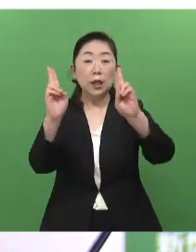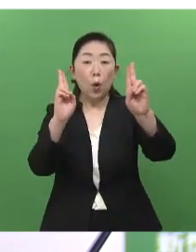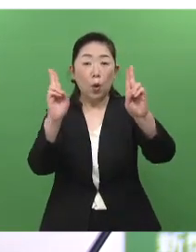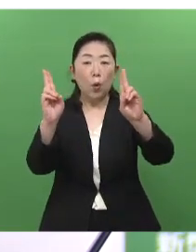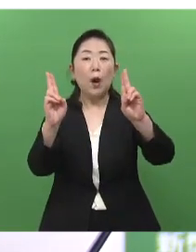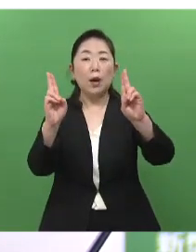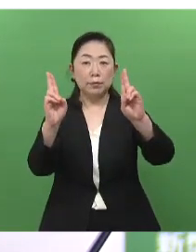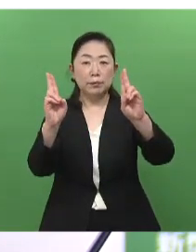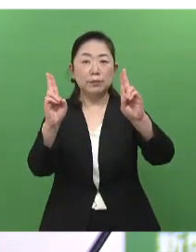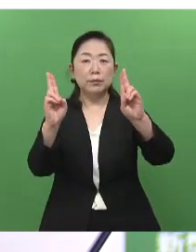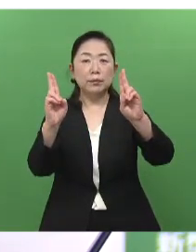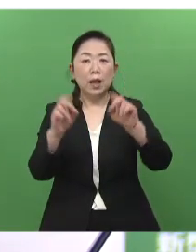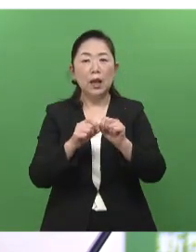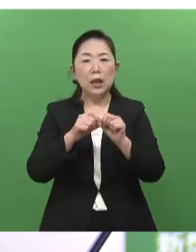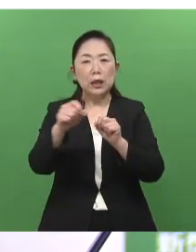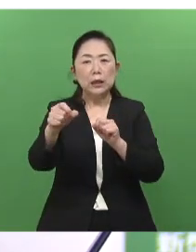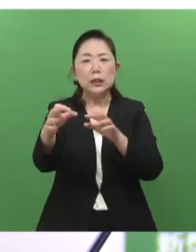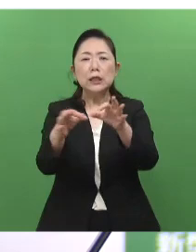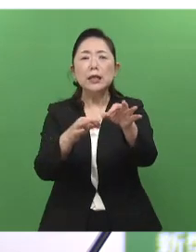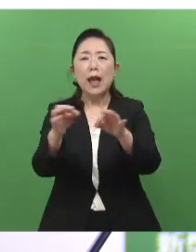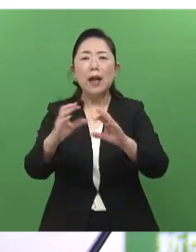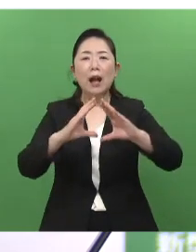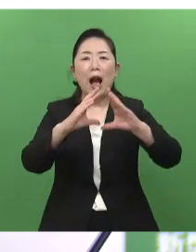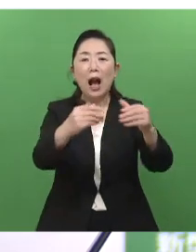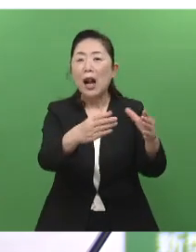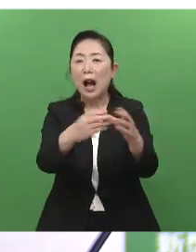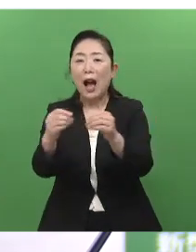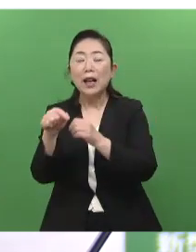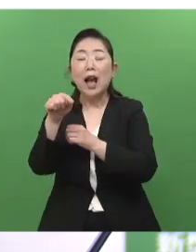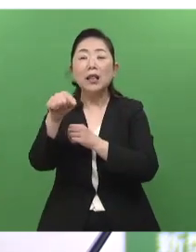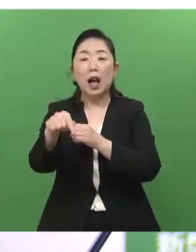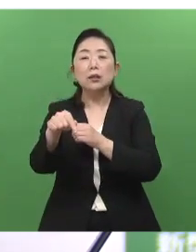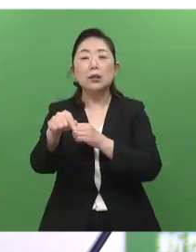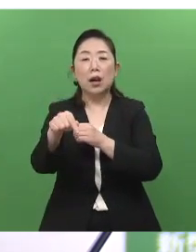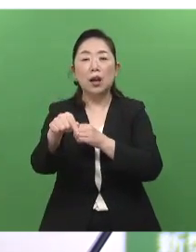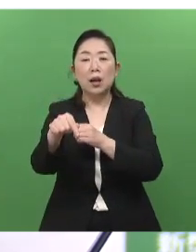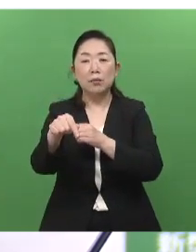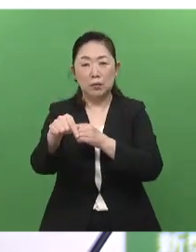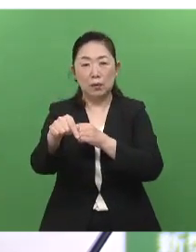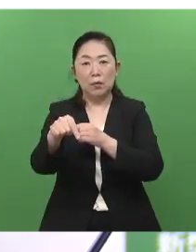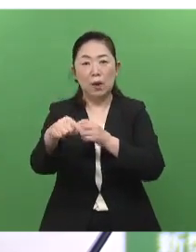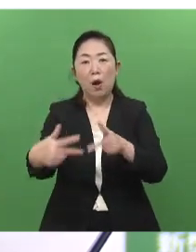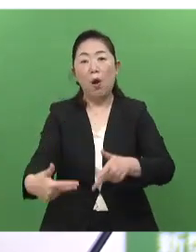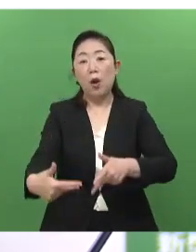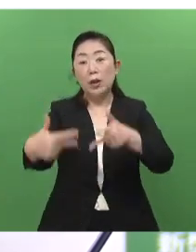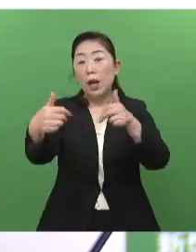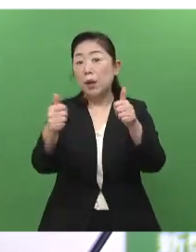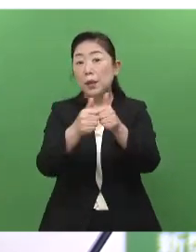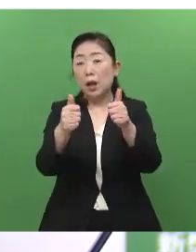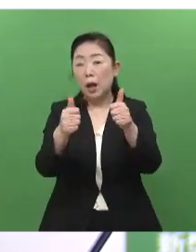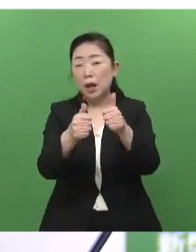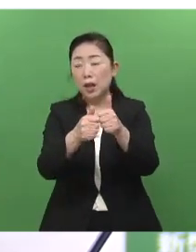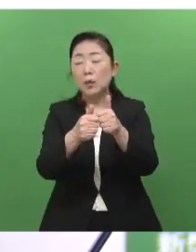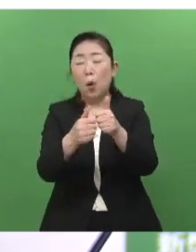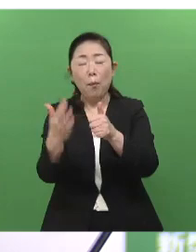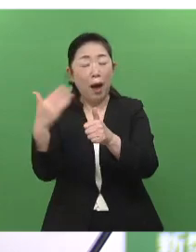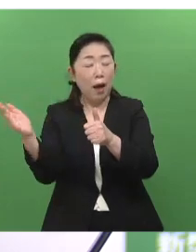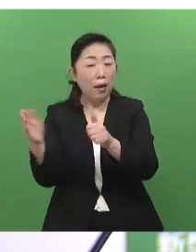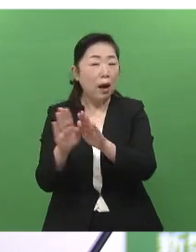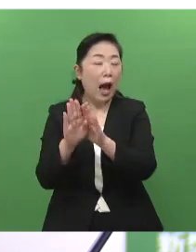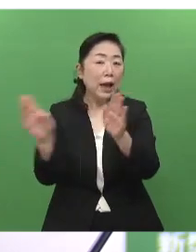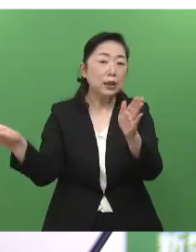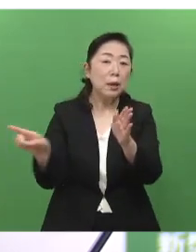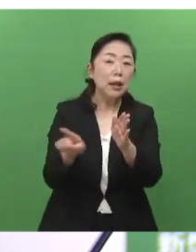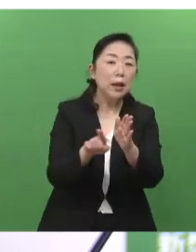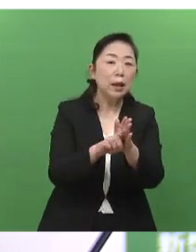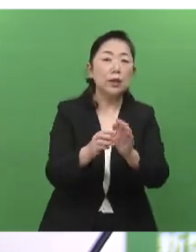支店がですね、海外に散らばっているようなところはもうテレビ会議って当たり前にこれまでもやってこられました。テレワーク当た